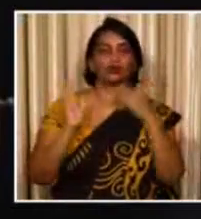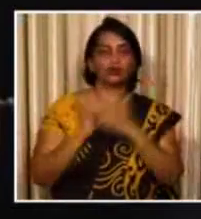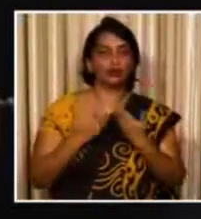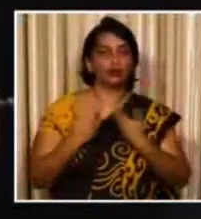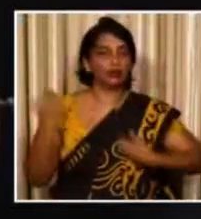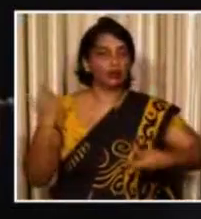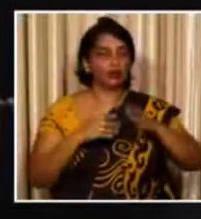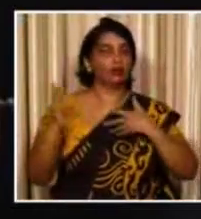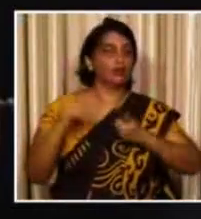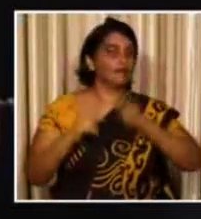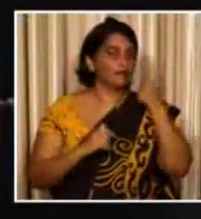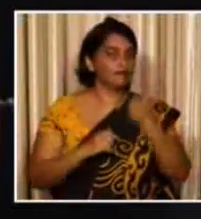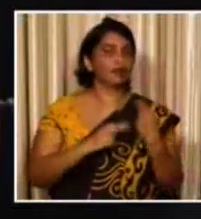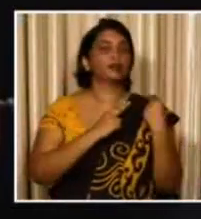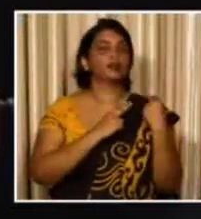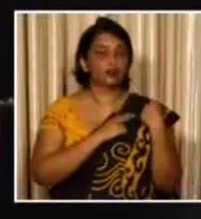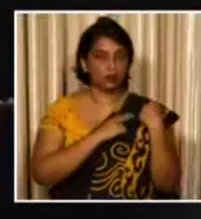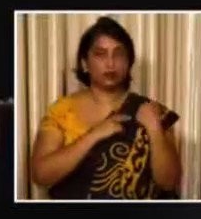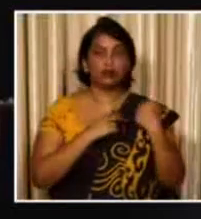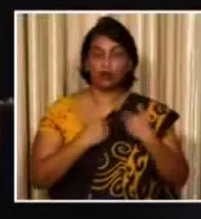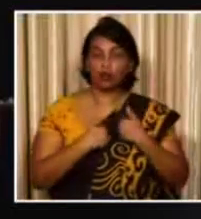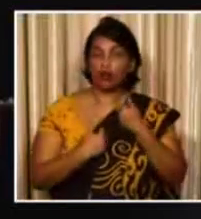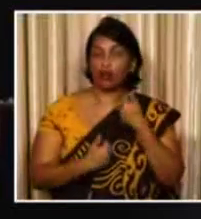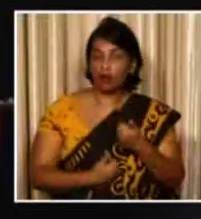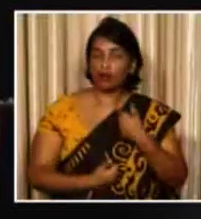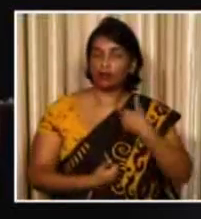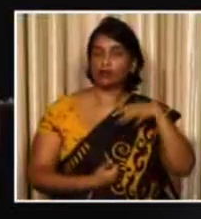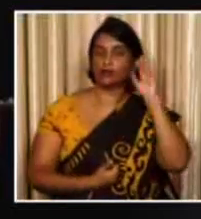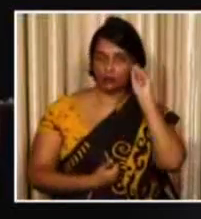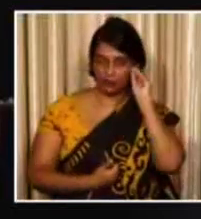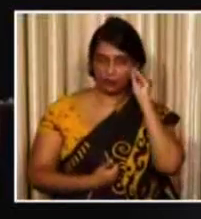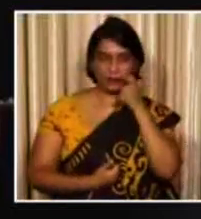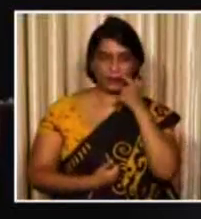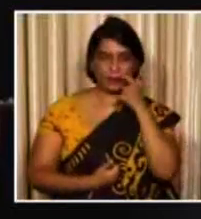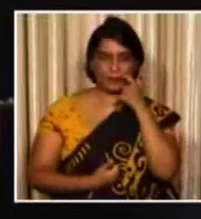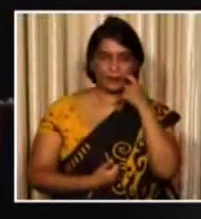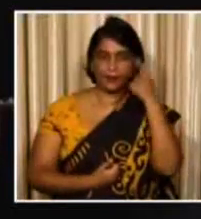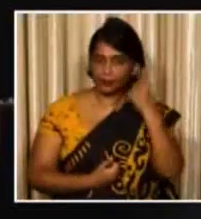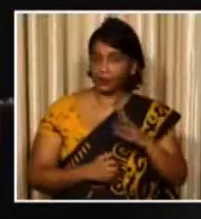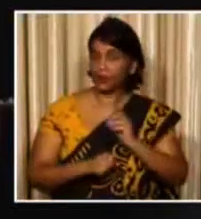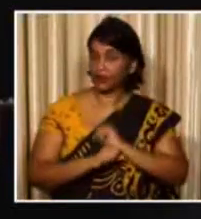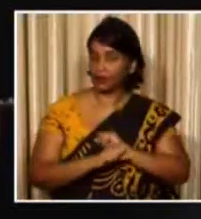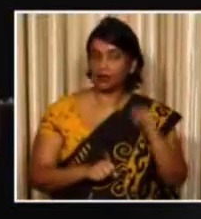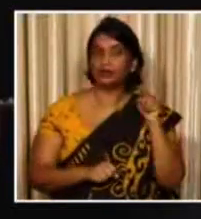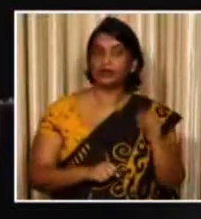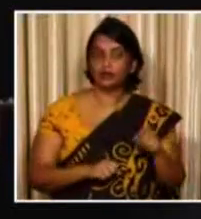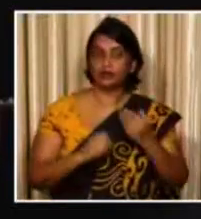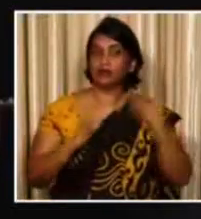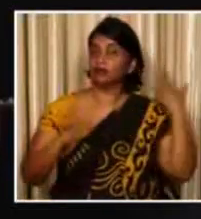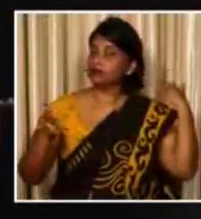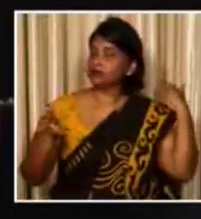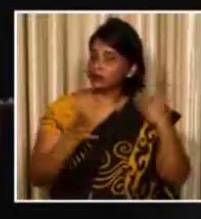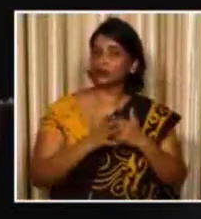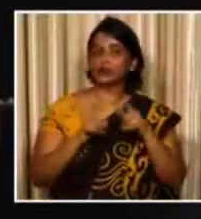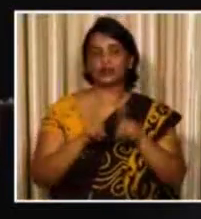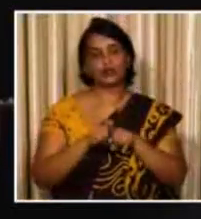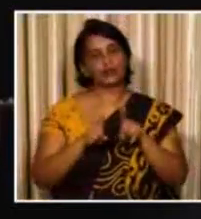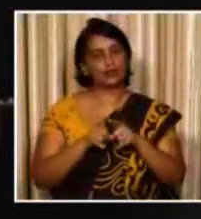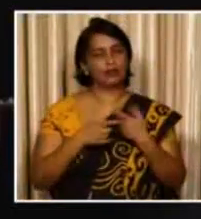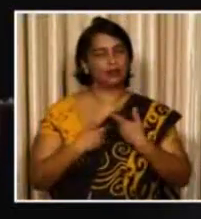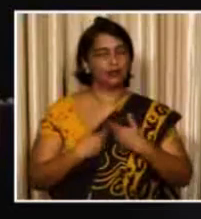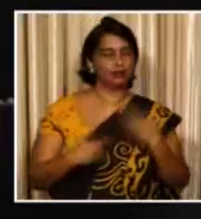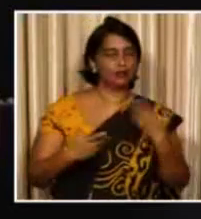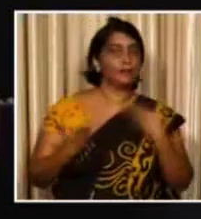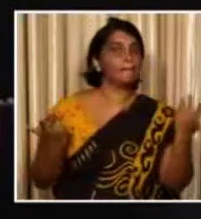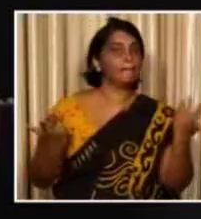അപസതു ഐതിഹാസിക വകകീമ അപി ഹൊന്തിൻ അവബോധ കരഗത യുതി. എസേ നൗനോത് ഇതിഹാസേ കിസിവകുട്ടത് മകഹരയാ